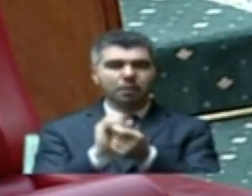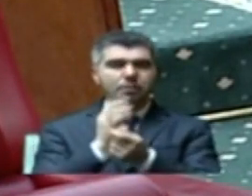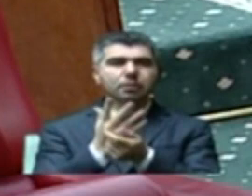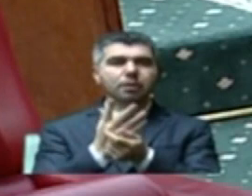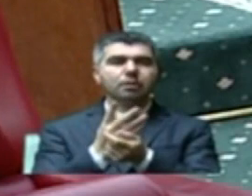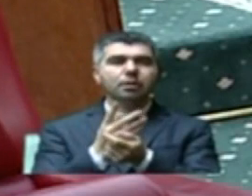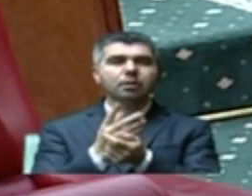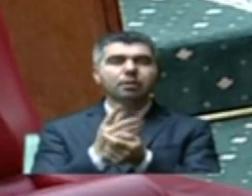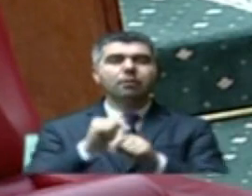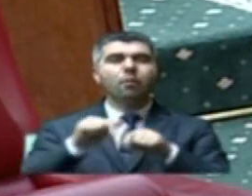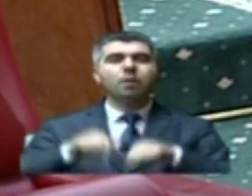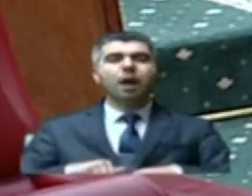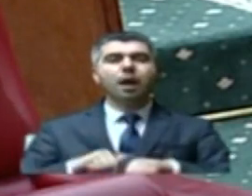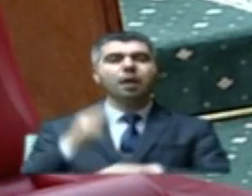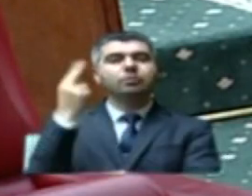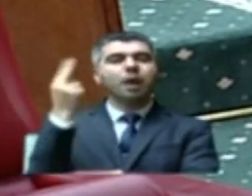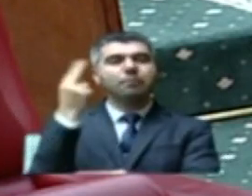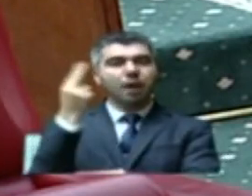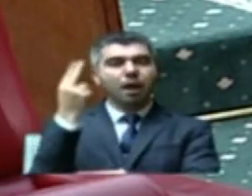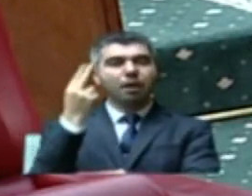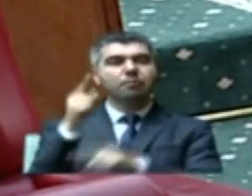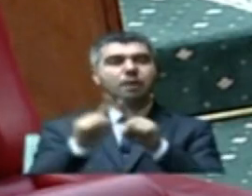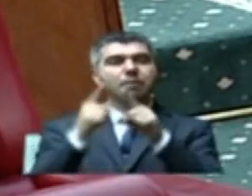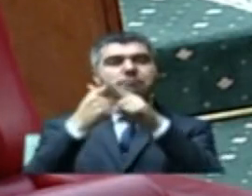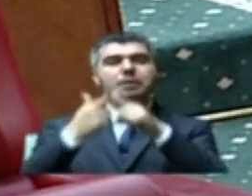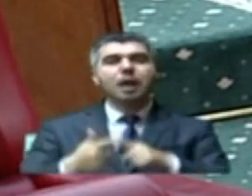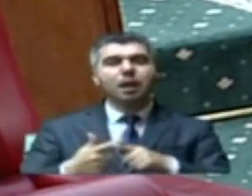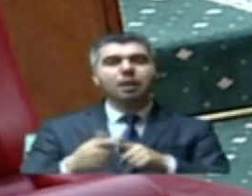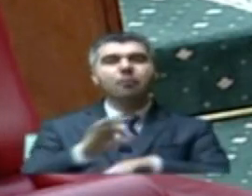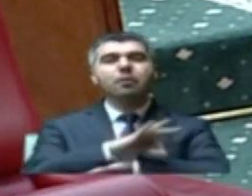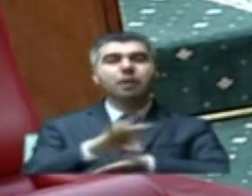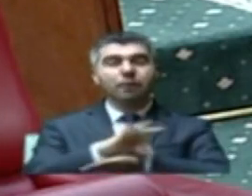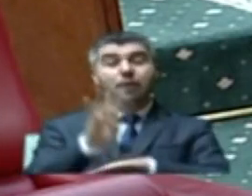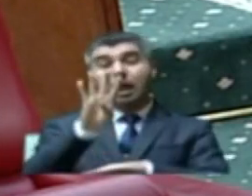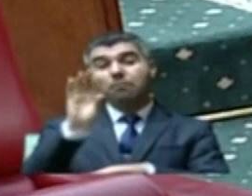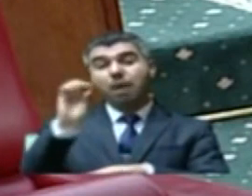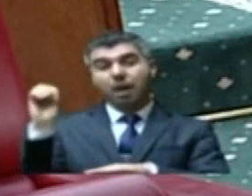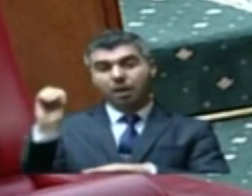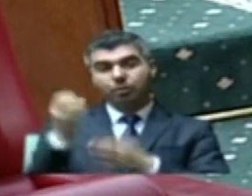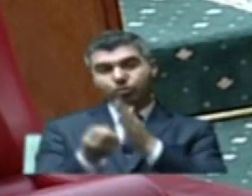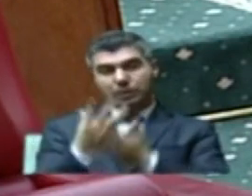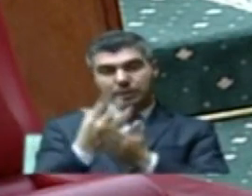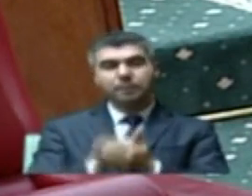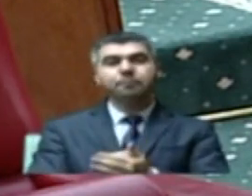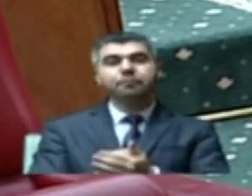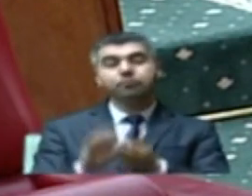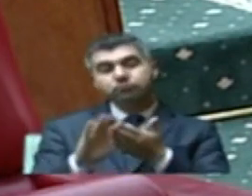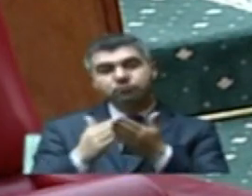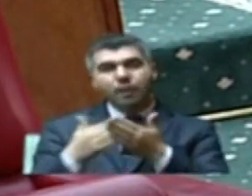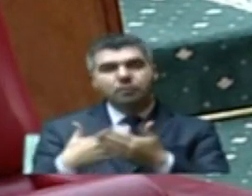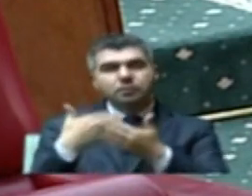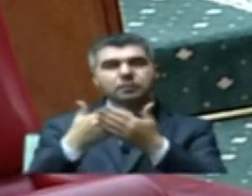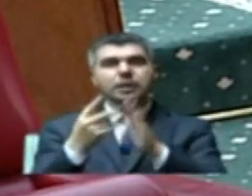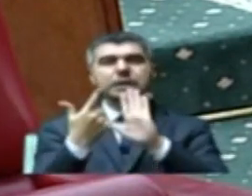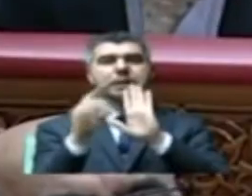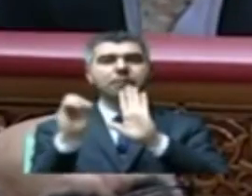المخصصة للتعليم العالي. السنة الماضية 2017 400 منصب محدث و700 منصب في إطار